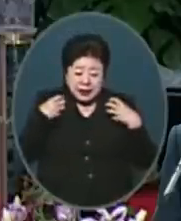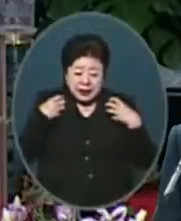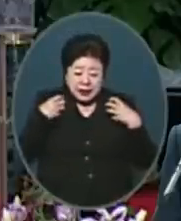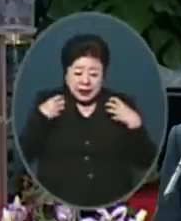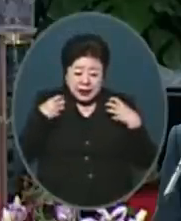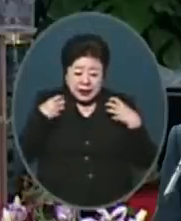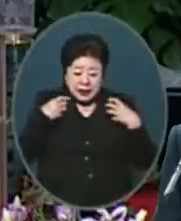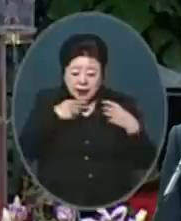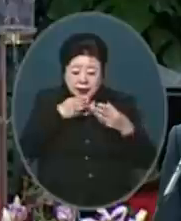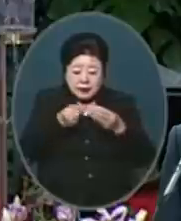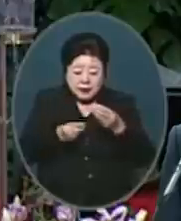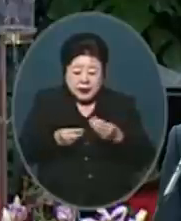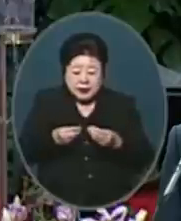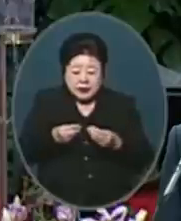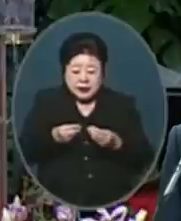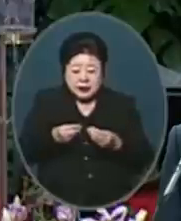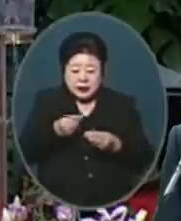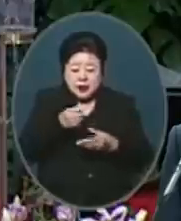감당해야 할 빚 부담이